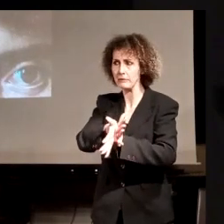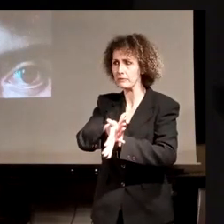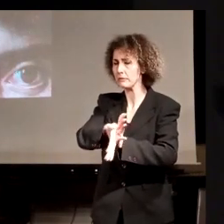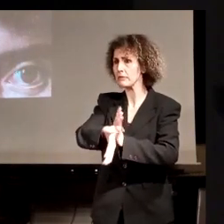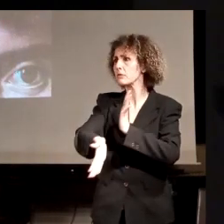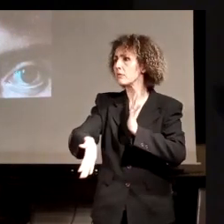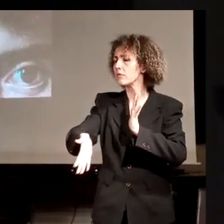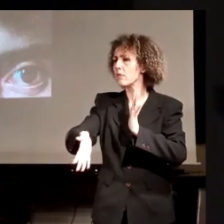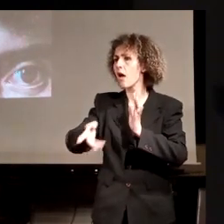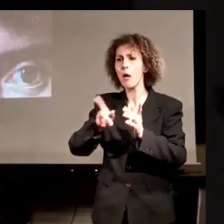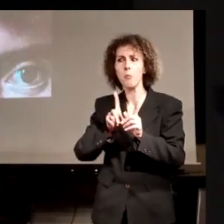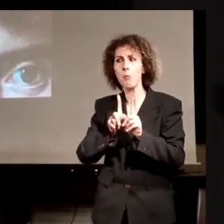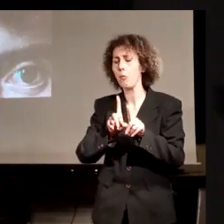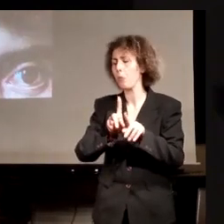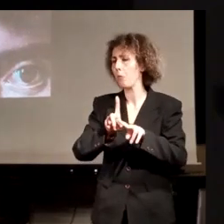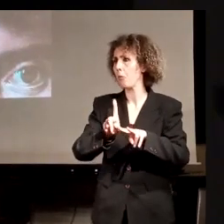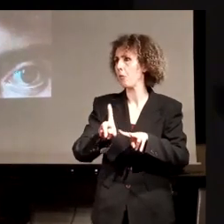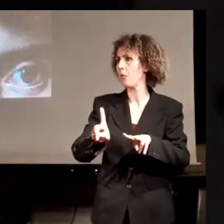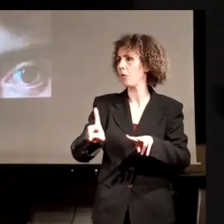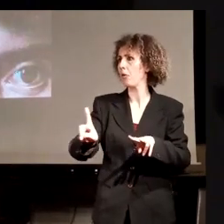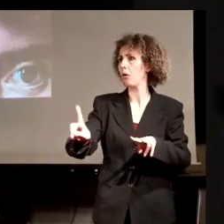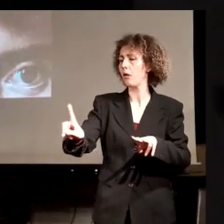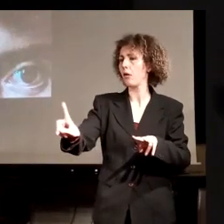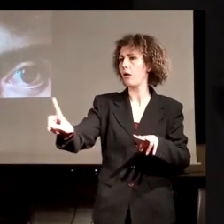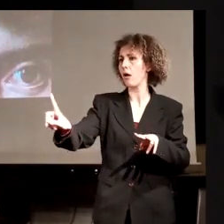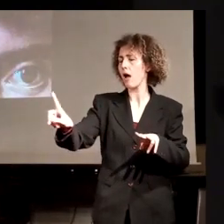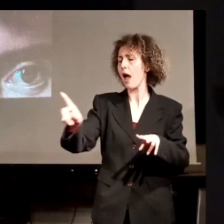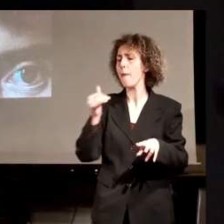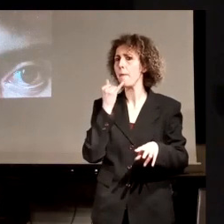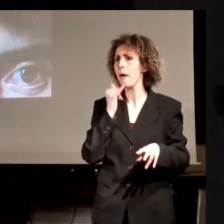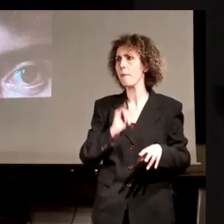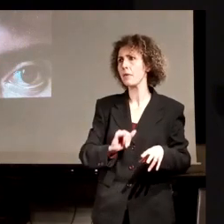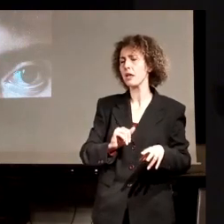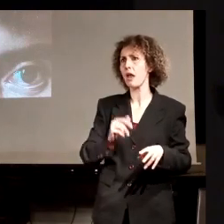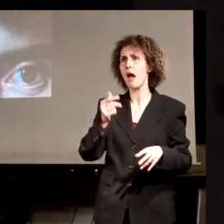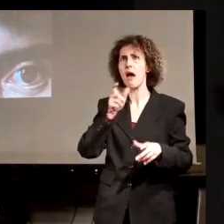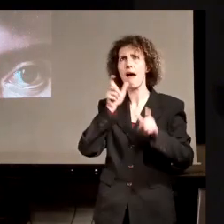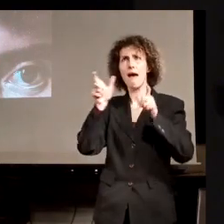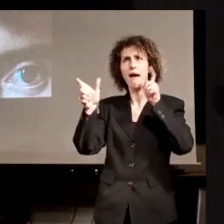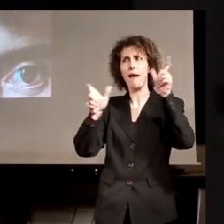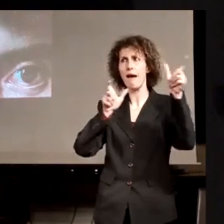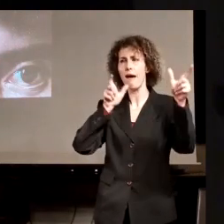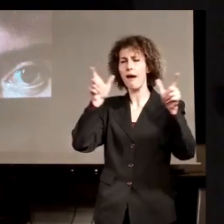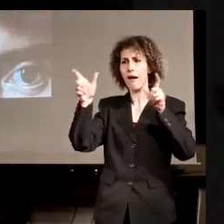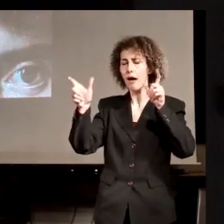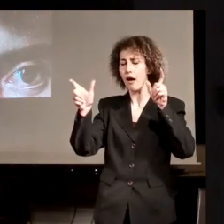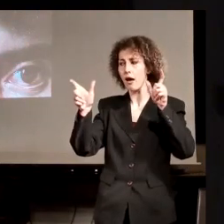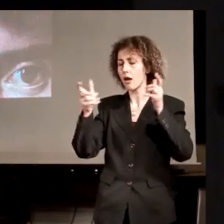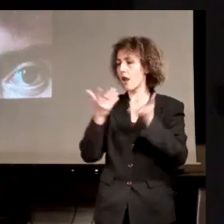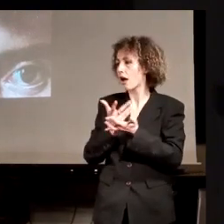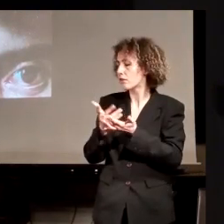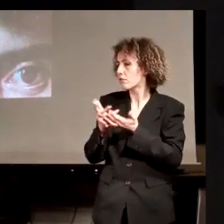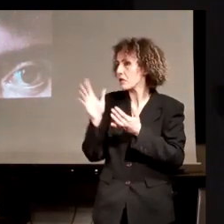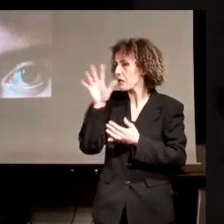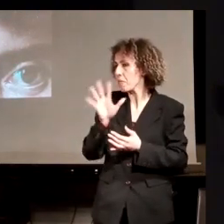senza scomporsi oltre lasciandola gridare sul marciapiede a raccontarla sembra